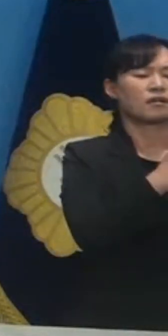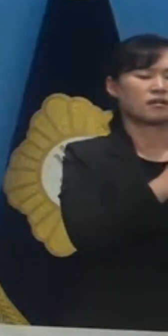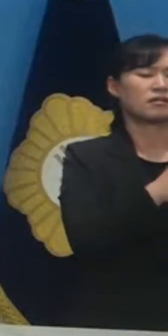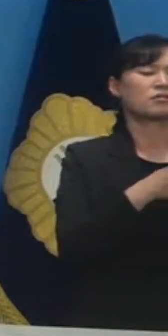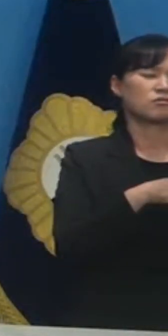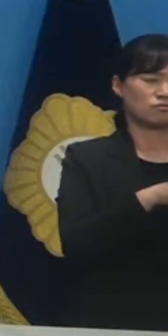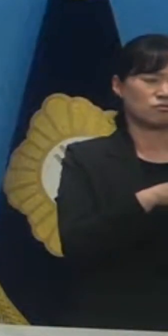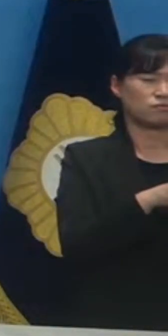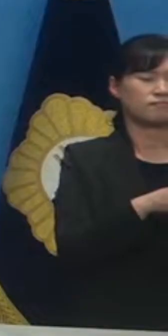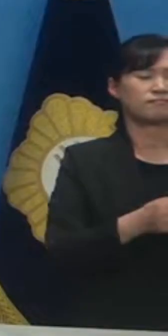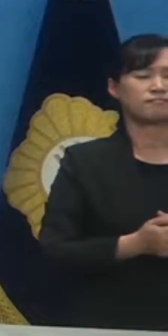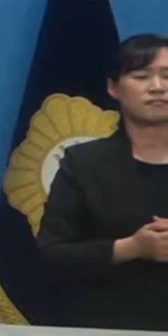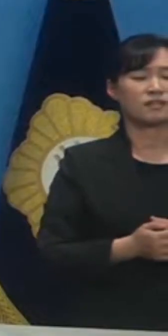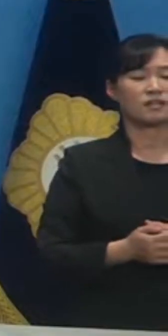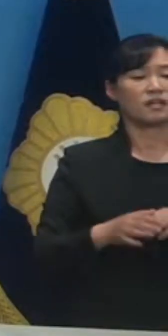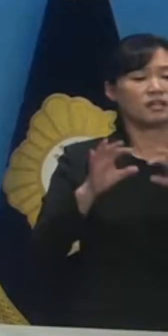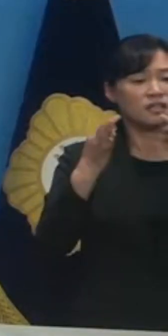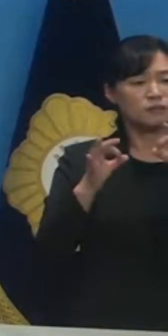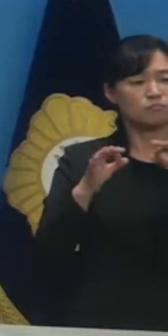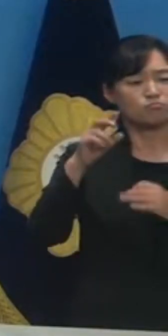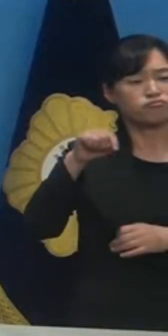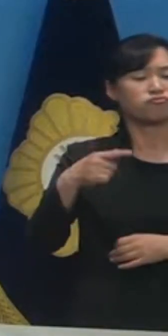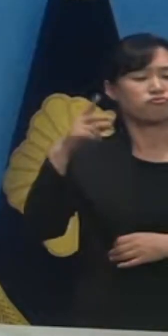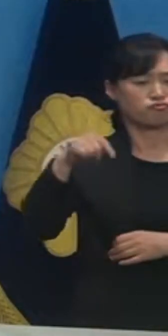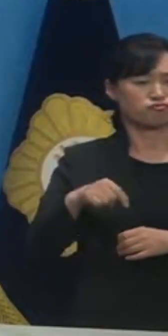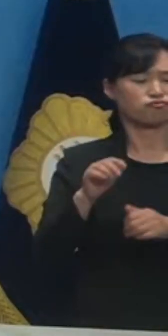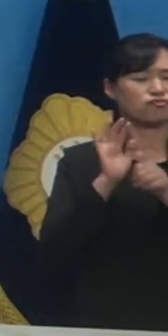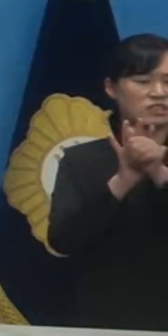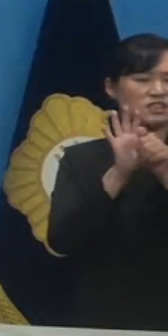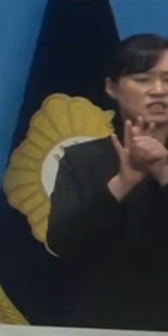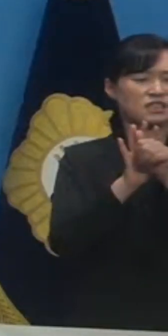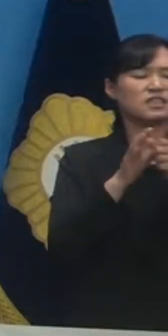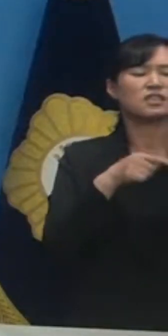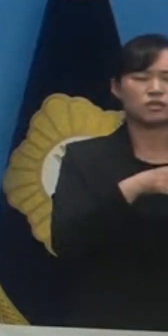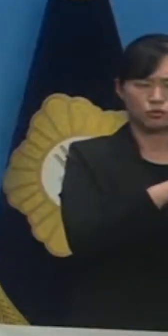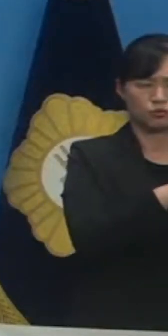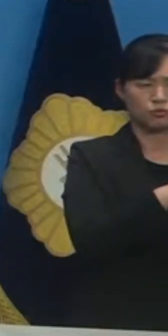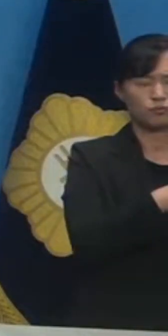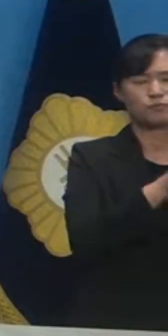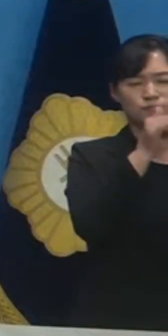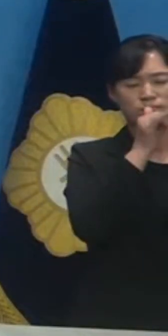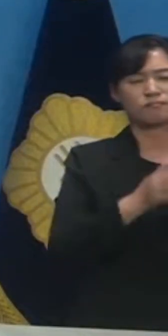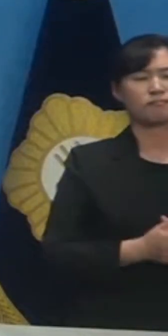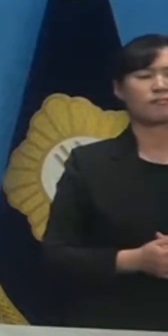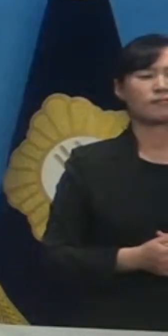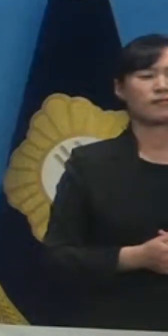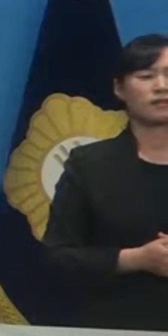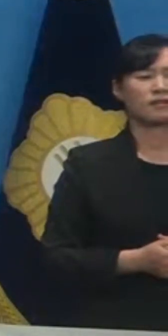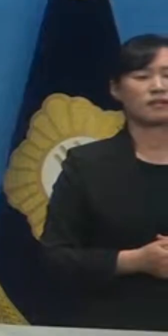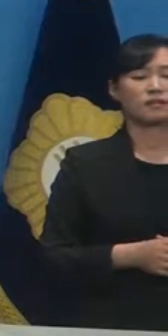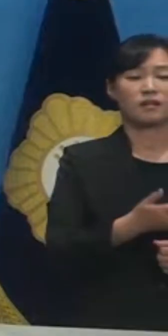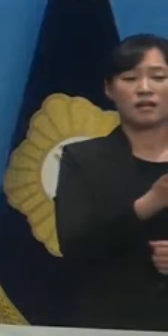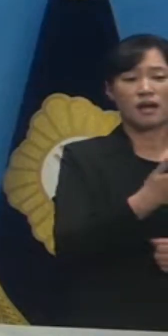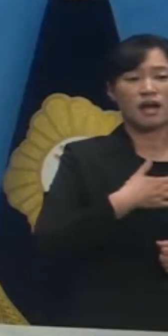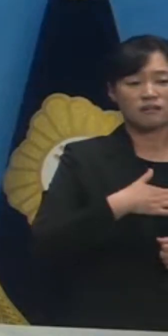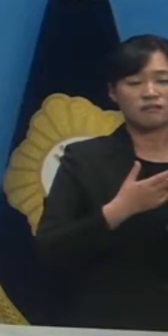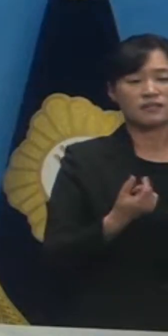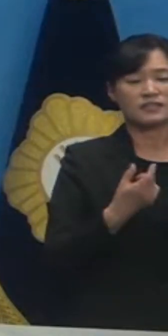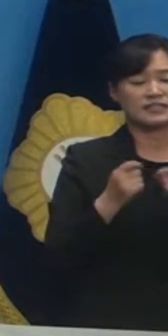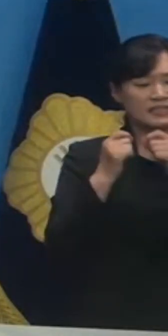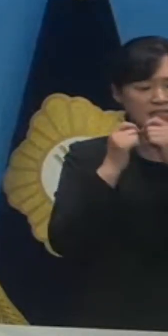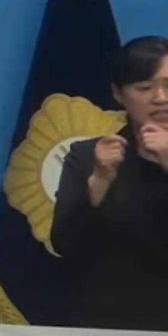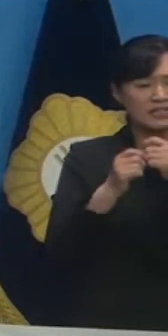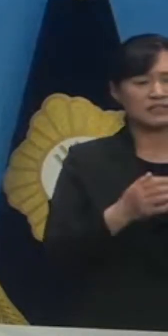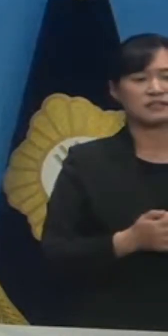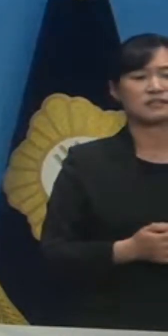있습니다. 김문수 후보를 지지하는 이유 또한 여기에 있습니다. 아시다시피 사기는 일단